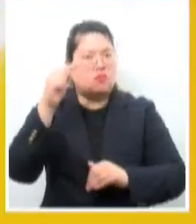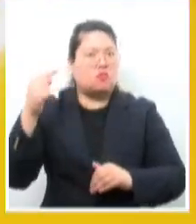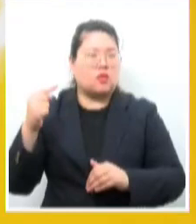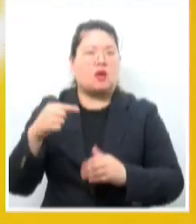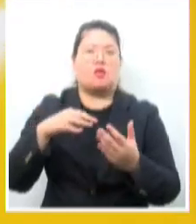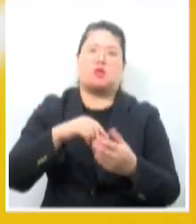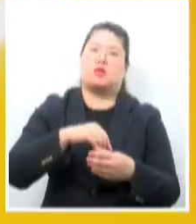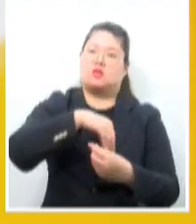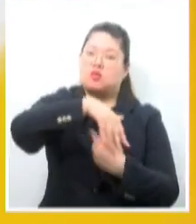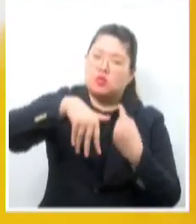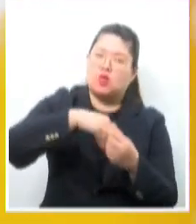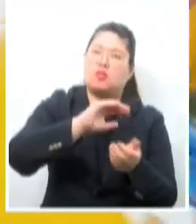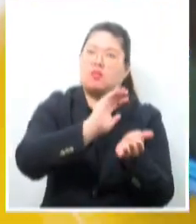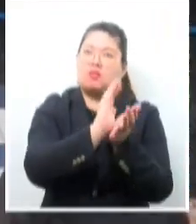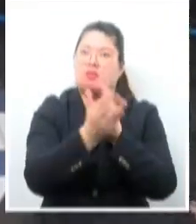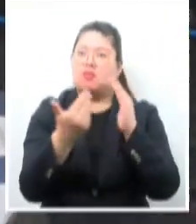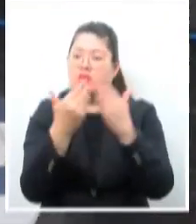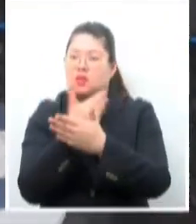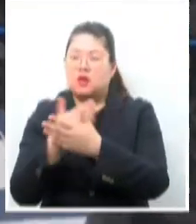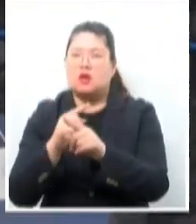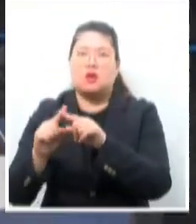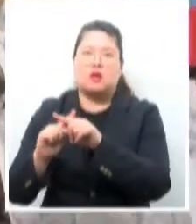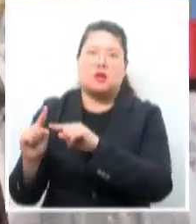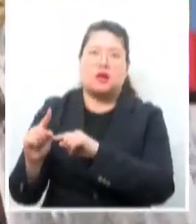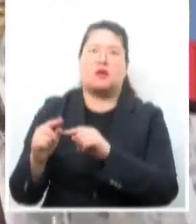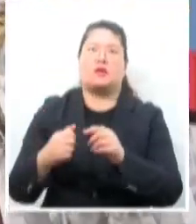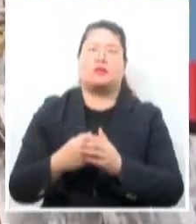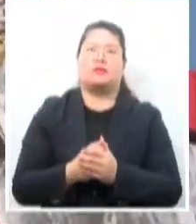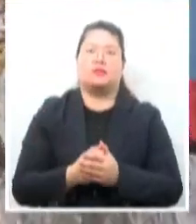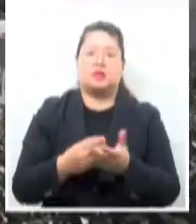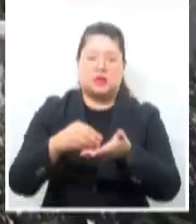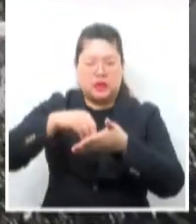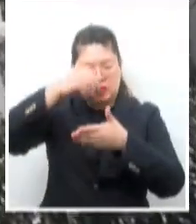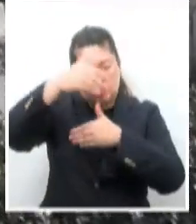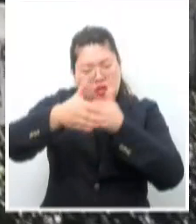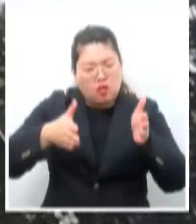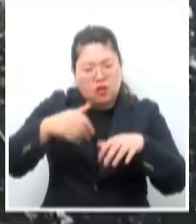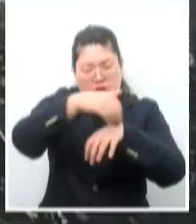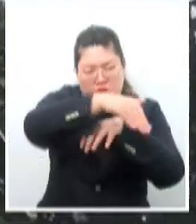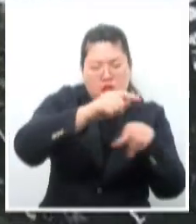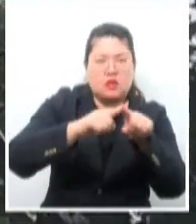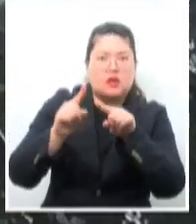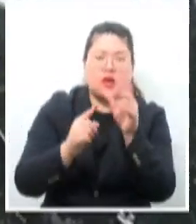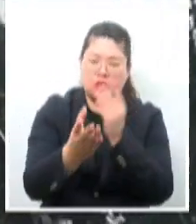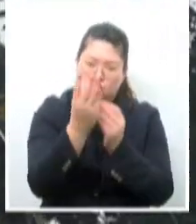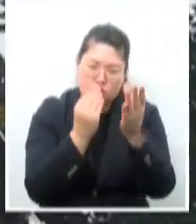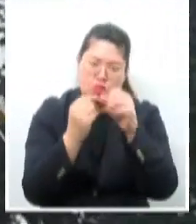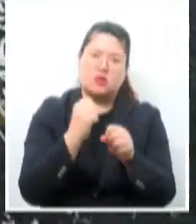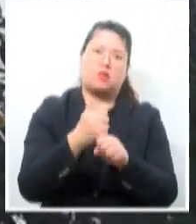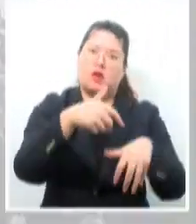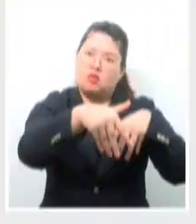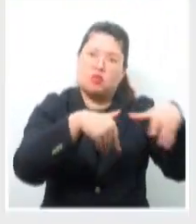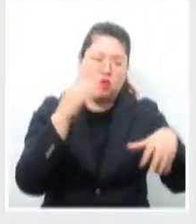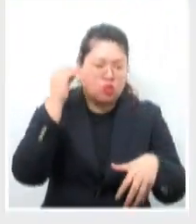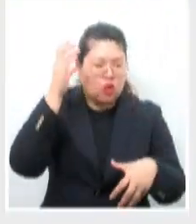การเปลี่ยนแปลงจากแหล่งเรียนรู้ภายในและภายนอกห้องเรียนอันก่อให้เกิดความภูมิใจในท้องถิ่นของตนเ